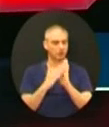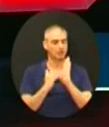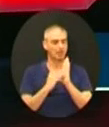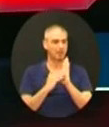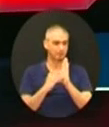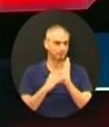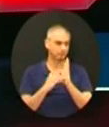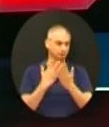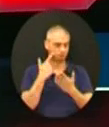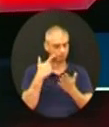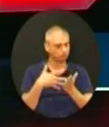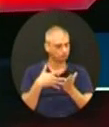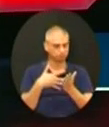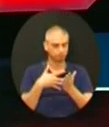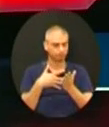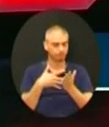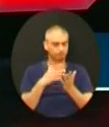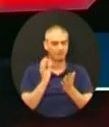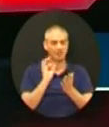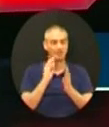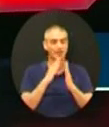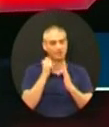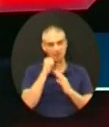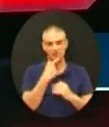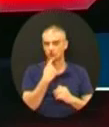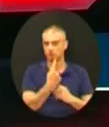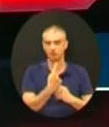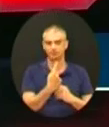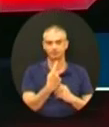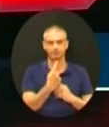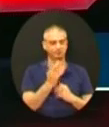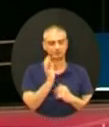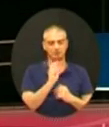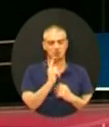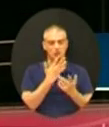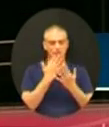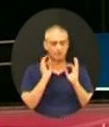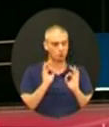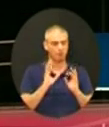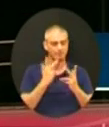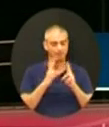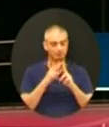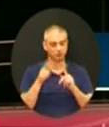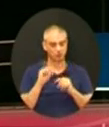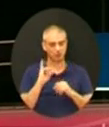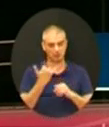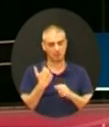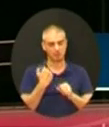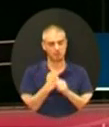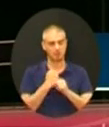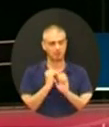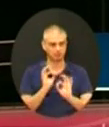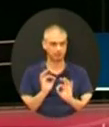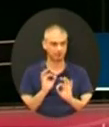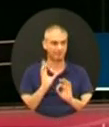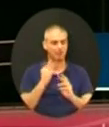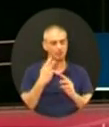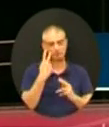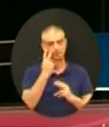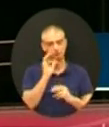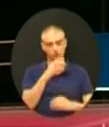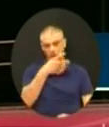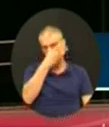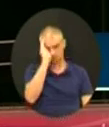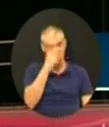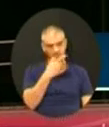תאריכים שבוחנים, אבל עדיין בבית הלבן אומרים שעדיין לא ברור אם הפגישה הזאת תצא לפועל, והביקור של